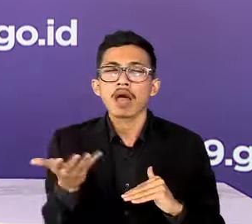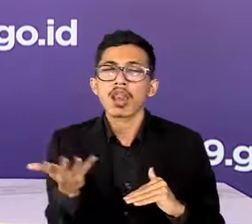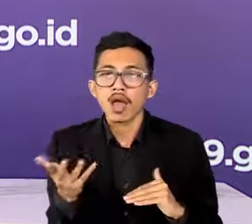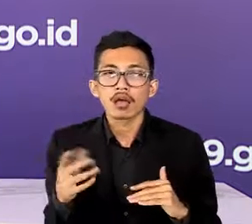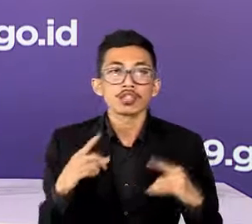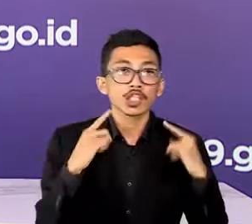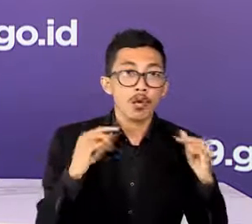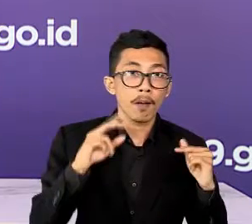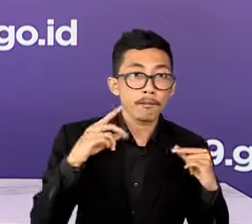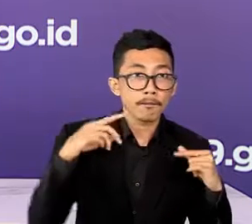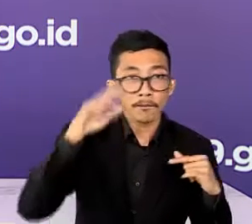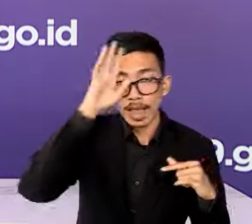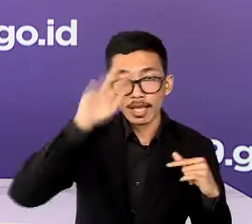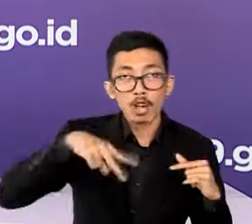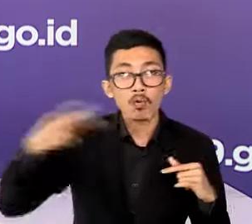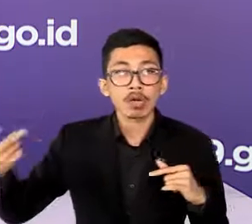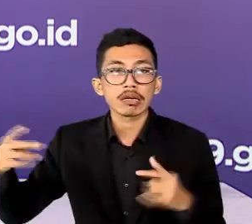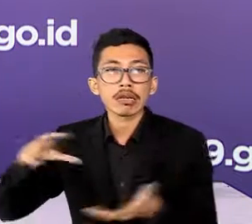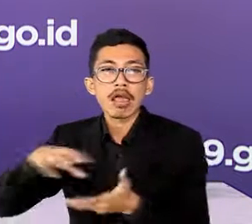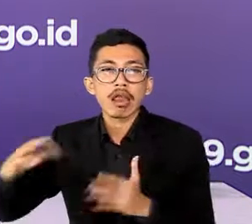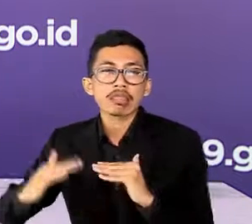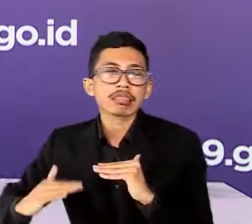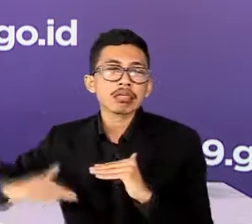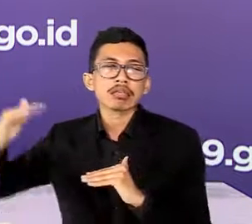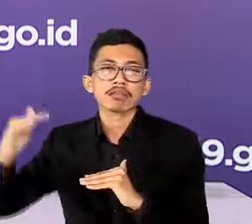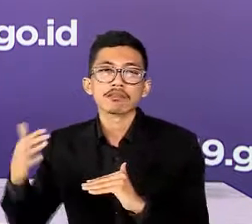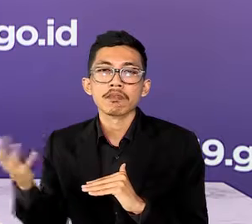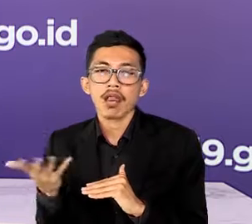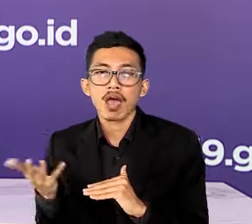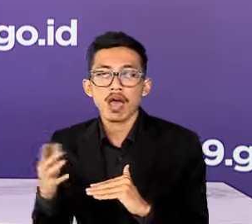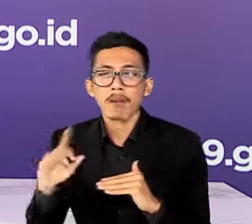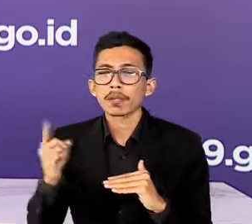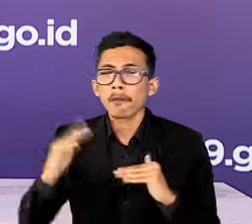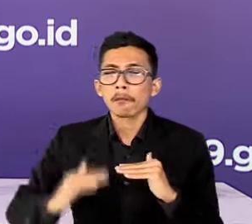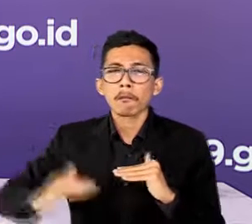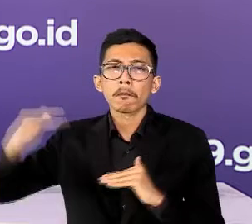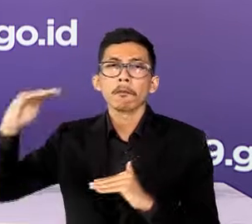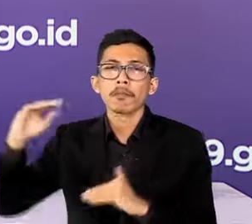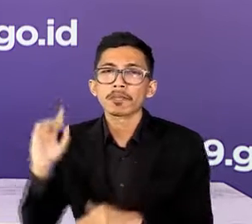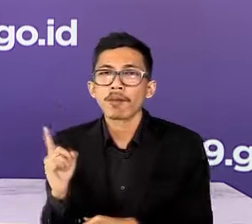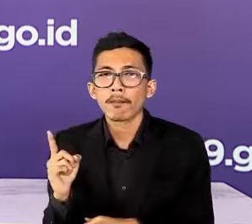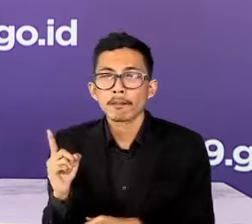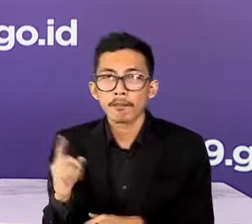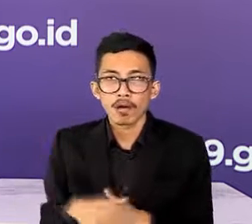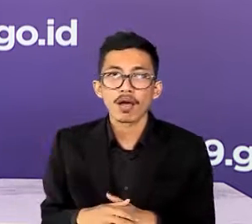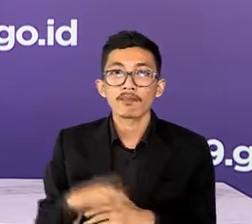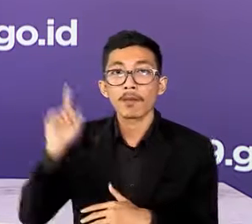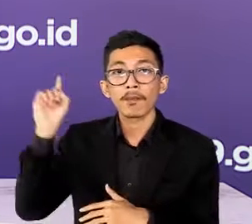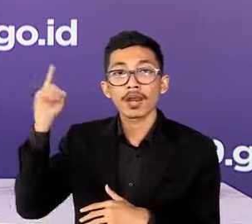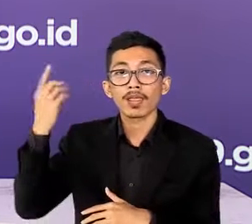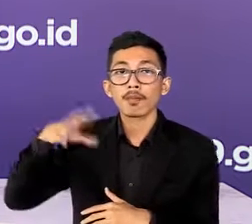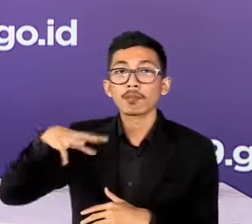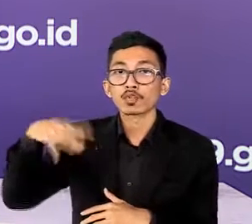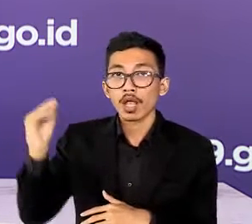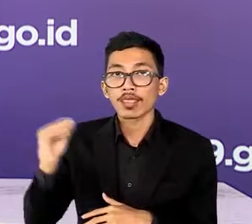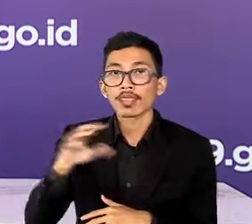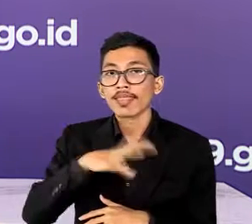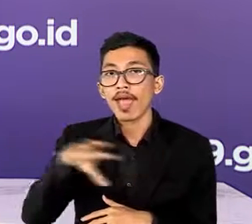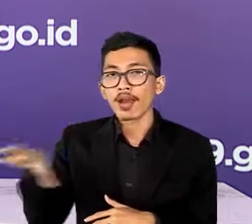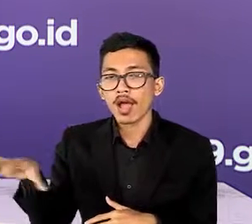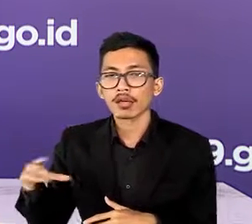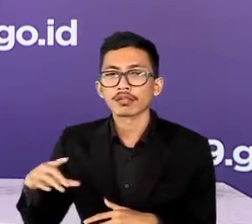data harian maupun kumulatif dalam seminggu terakhir Mengapa terjadi tren peningkatan Apa upaya pemerintah pusat dan daerah untuk